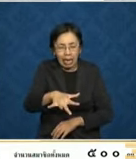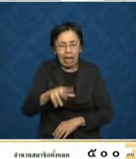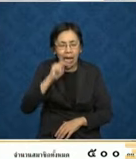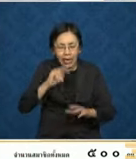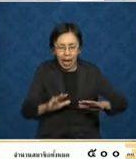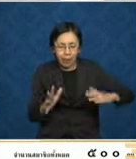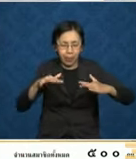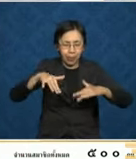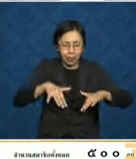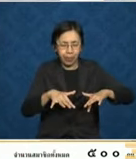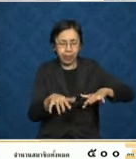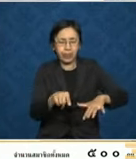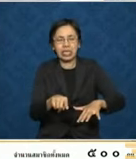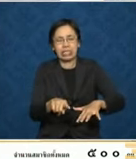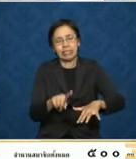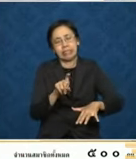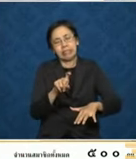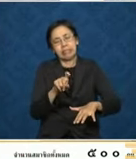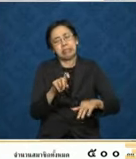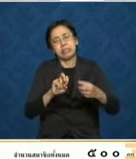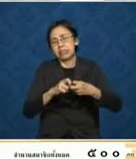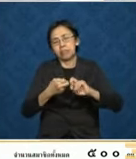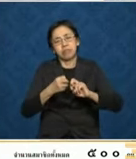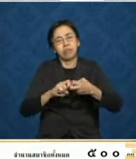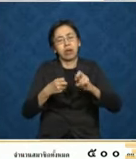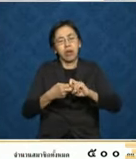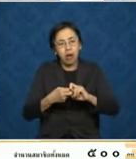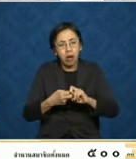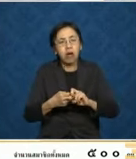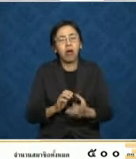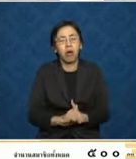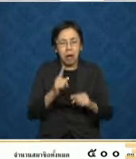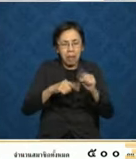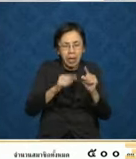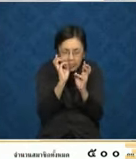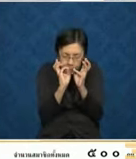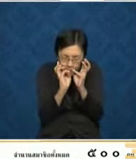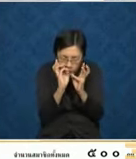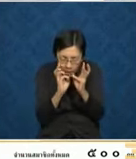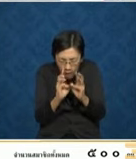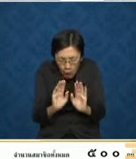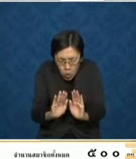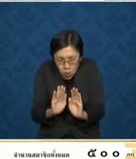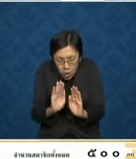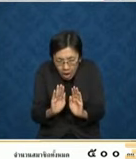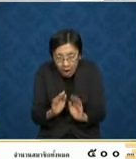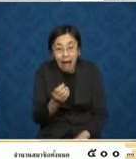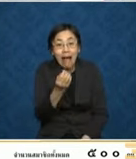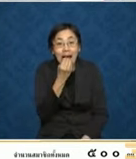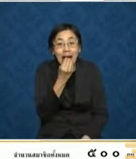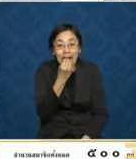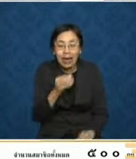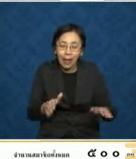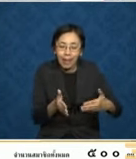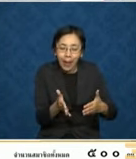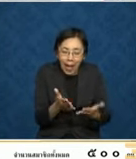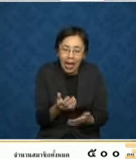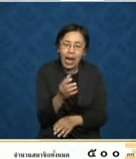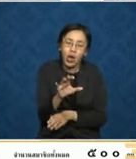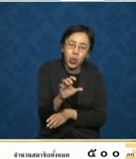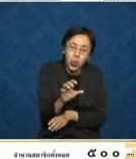เป็นการปัญหาเกิดปัญหาสะสมของไมโครพลาสติกมันก็จะเกิดขึ้นในอาหารทะเลที่เรารับประทานขึ้นอยู่ทุ